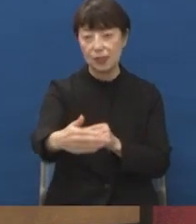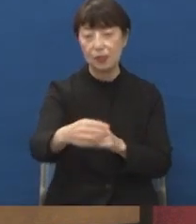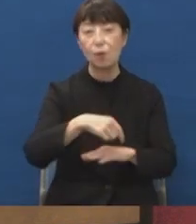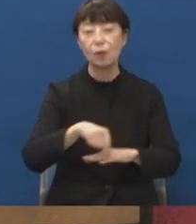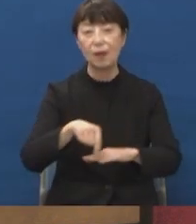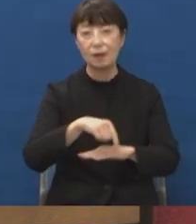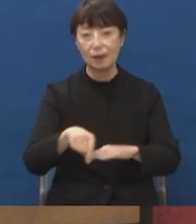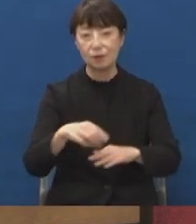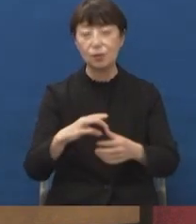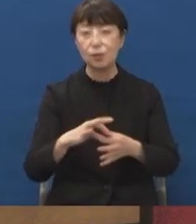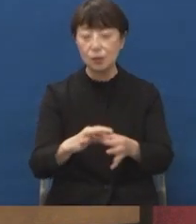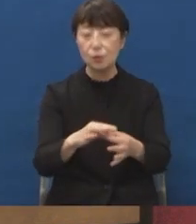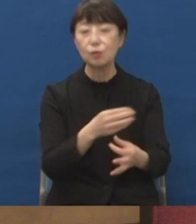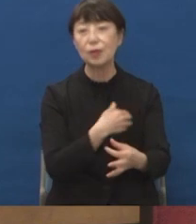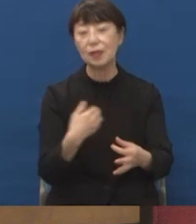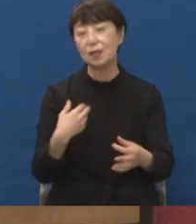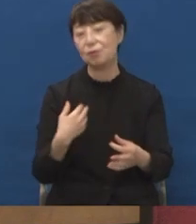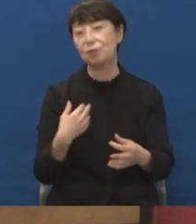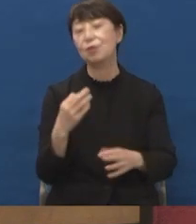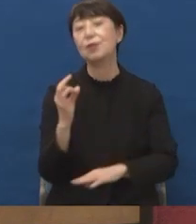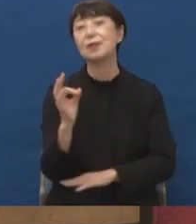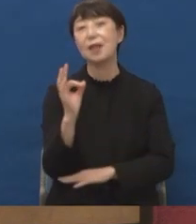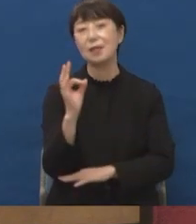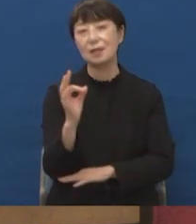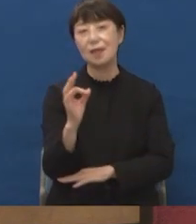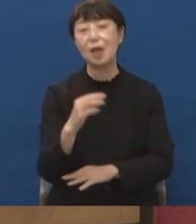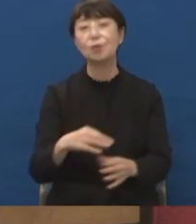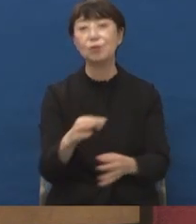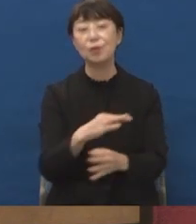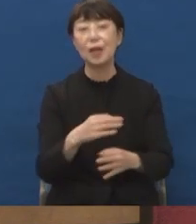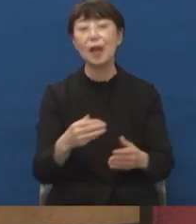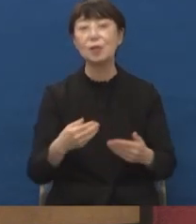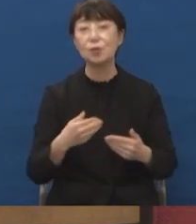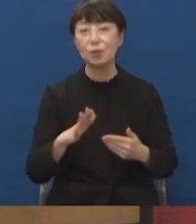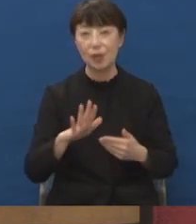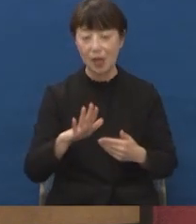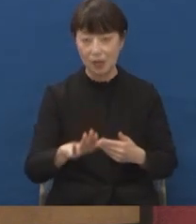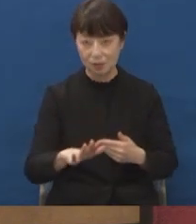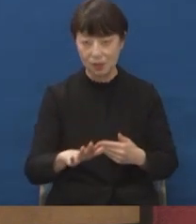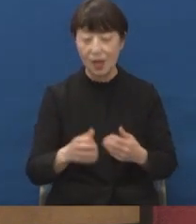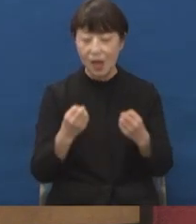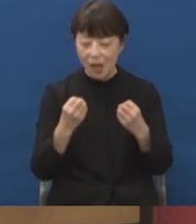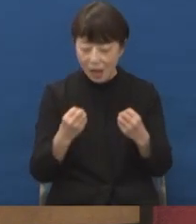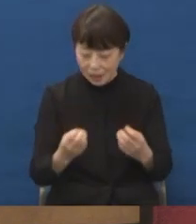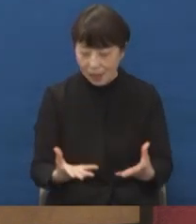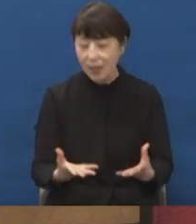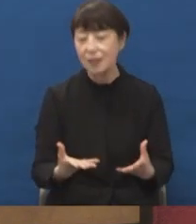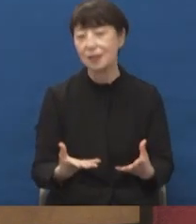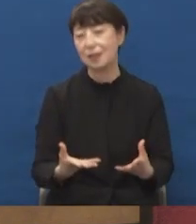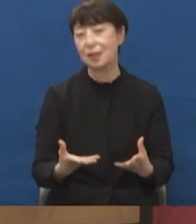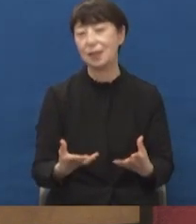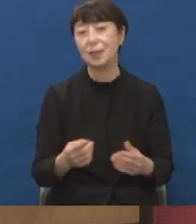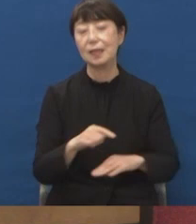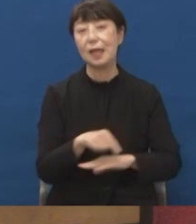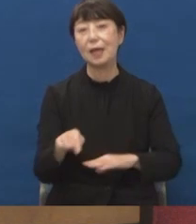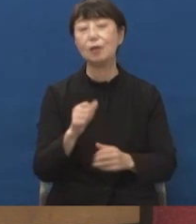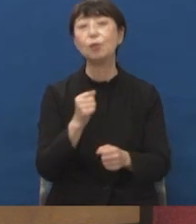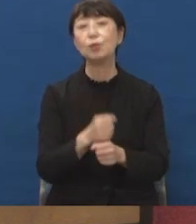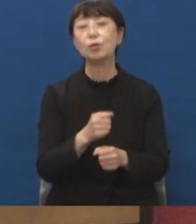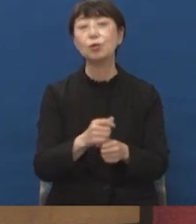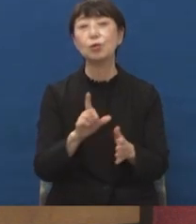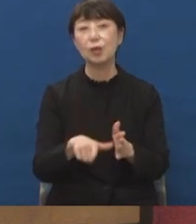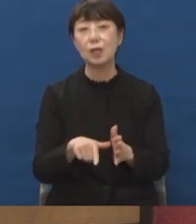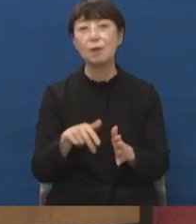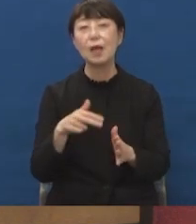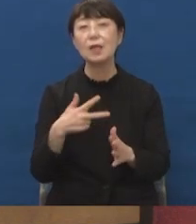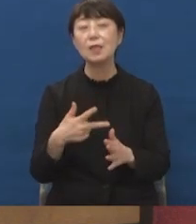持続可能な財政運営の構築が必要であり、新たな行財政改革策定の際には、市民サービスの